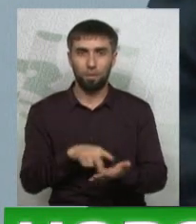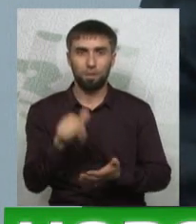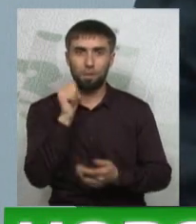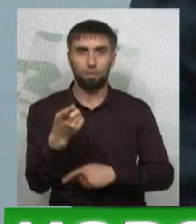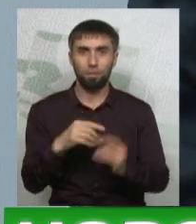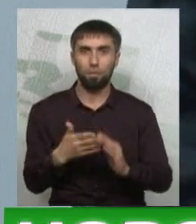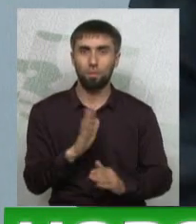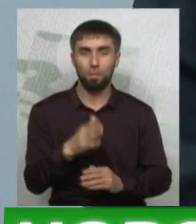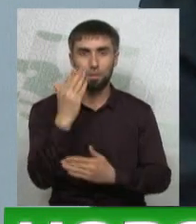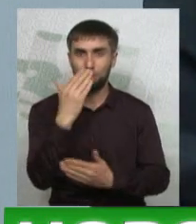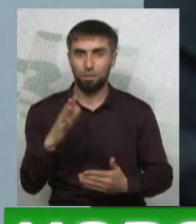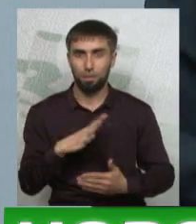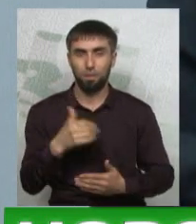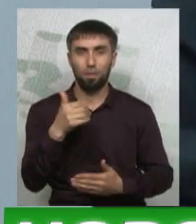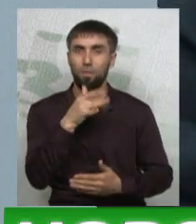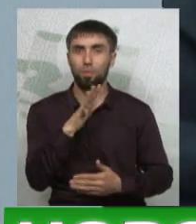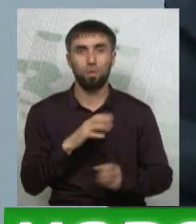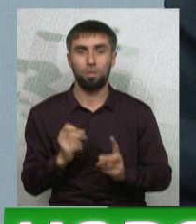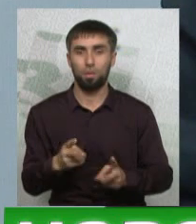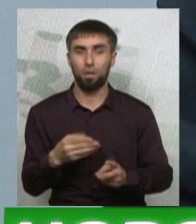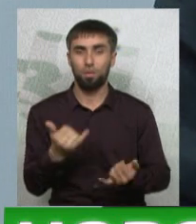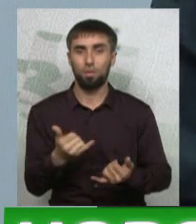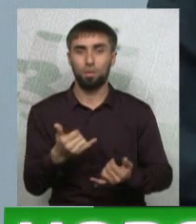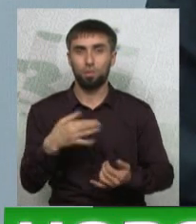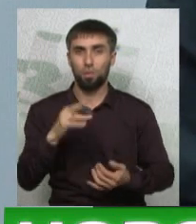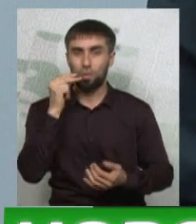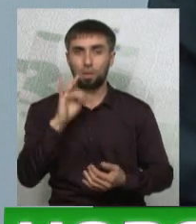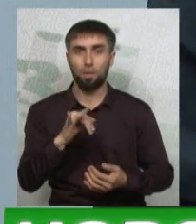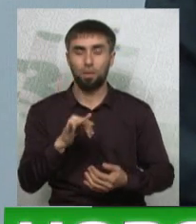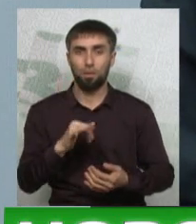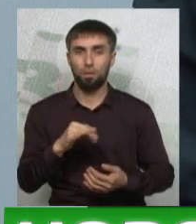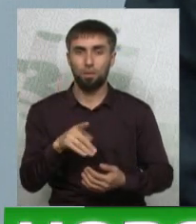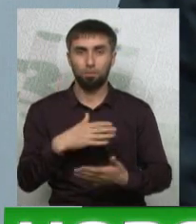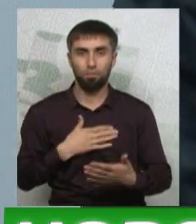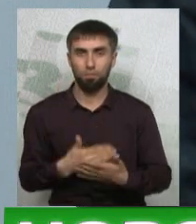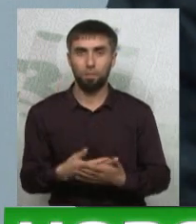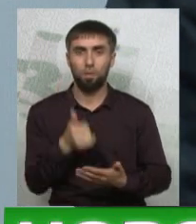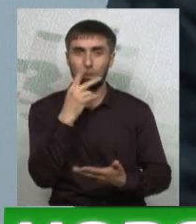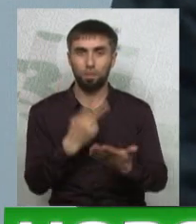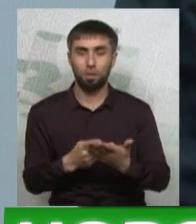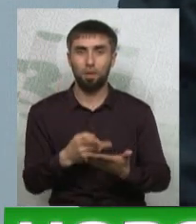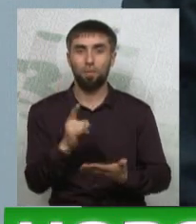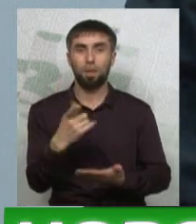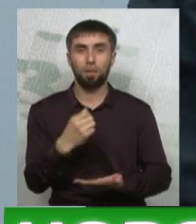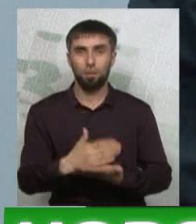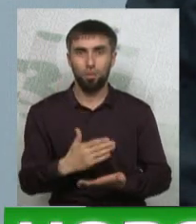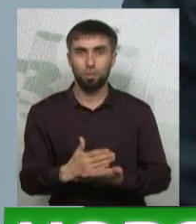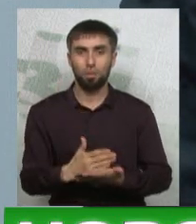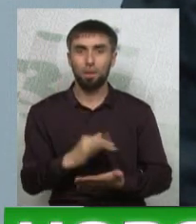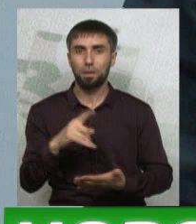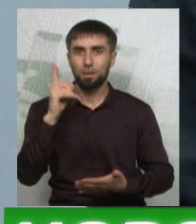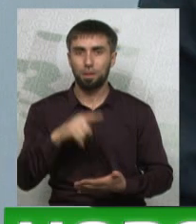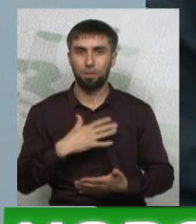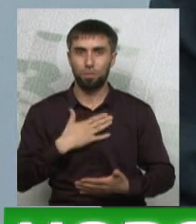домой. А сегодня вот то мужество, отвагу, которую вы проявляете, где вы находитесь, и